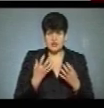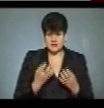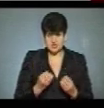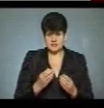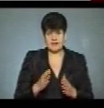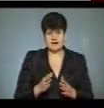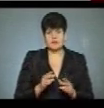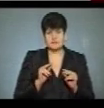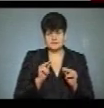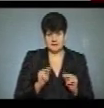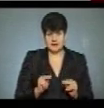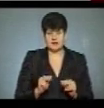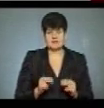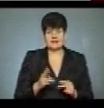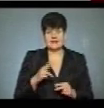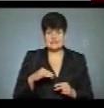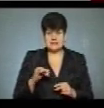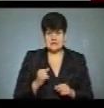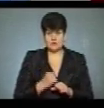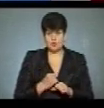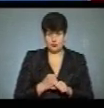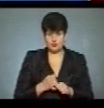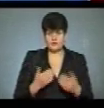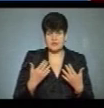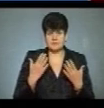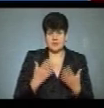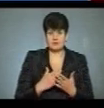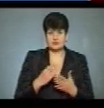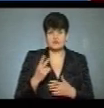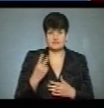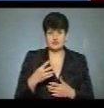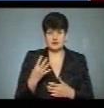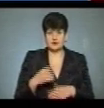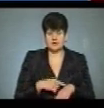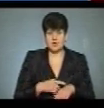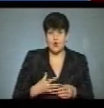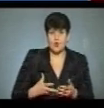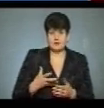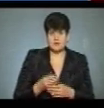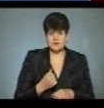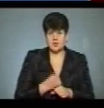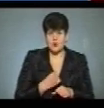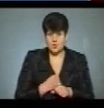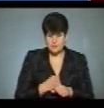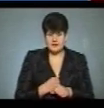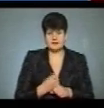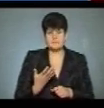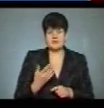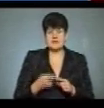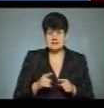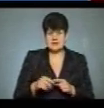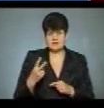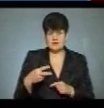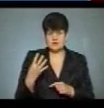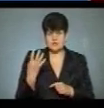і дистанційну роботу. Вихідний же має бути не менше як 24 години. Оплачувана відпустка залишиться. Це щонайменше 24